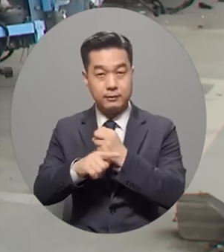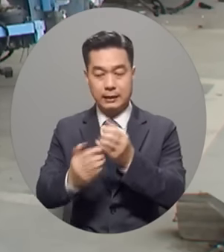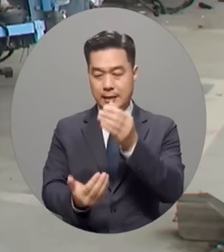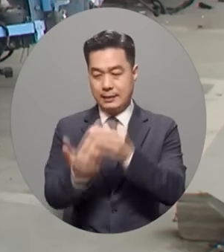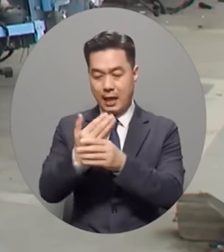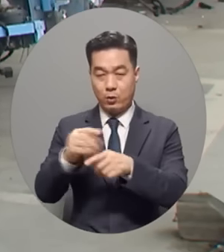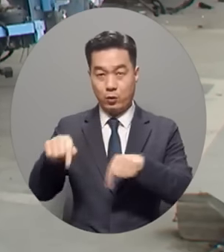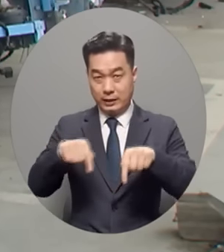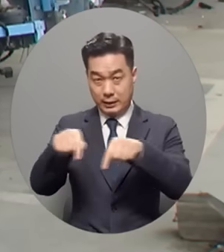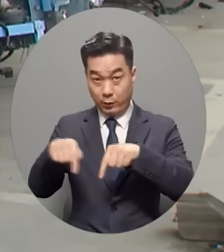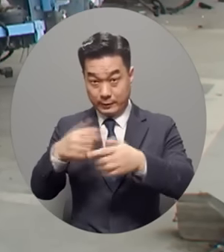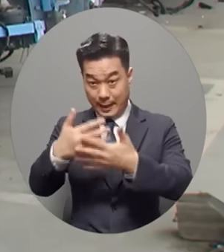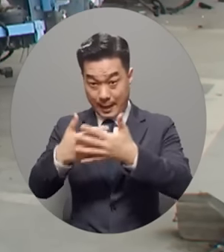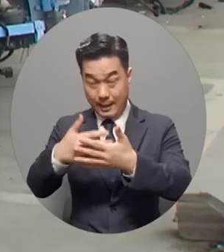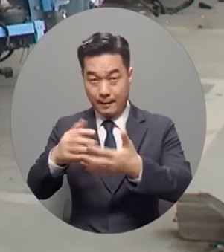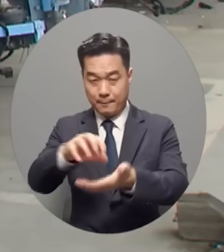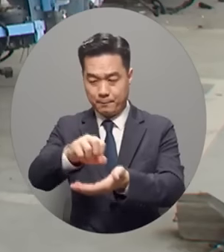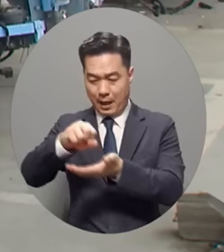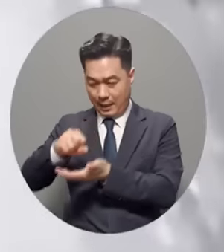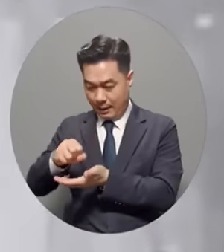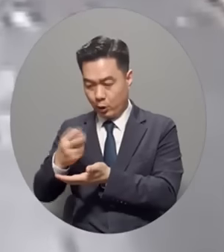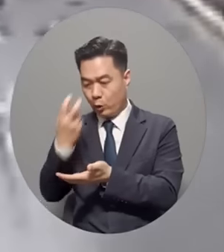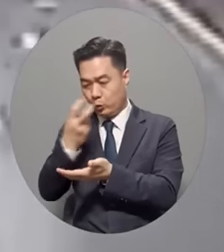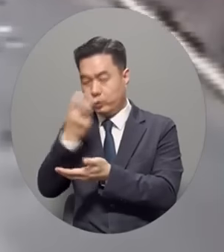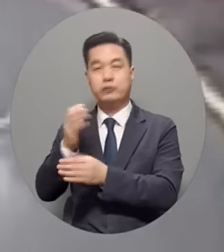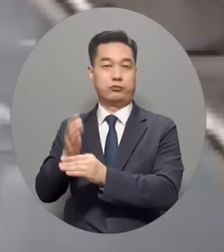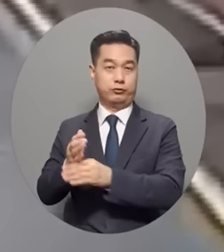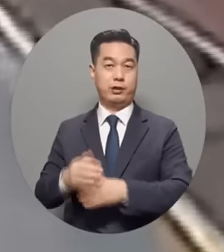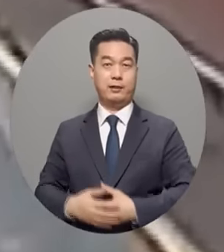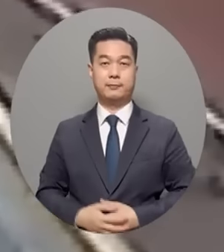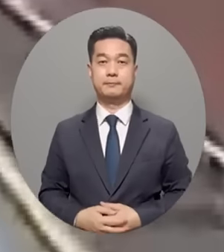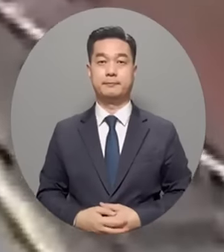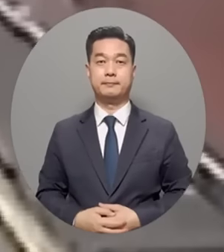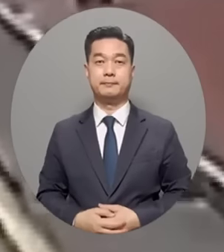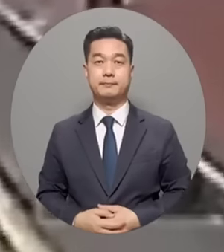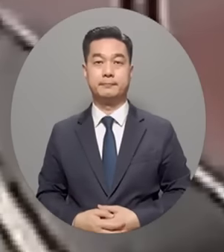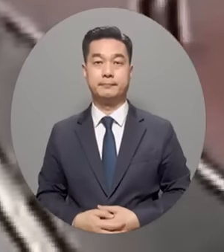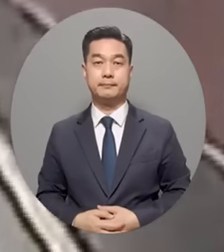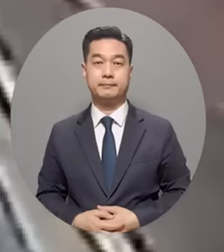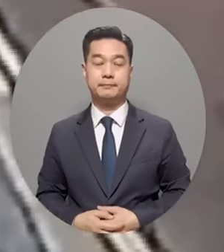확보해 급발진 여부를 조사하고 있습니다 MBC 뉴스 이입니다